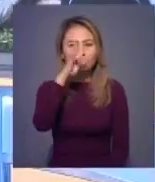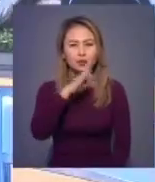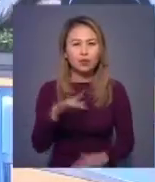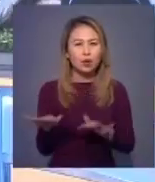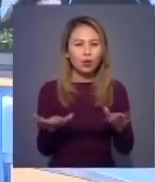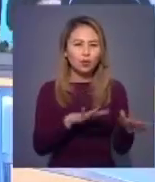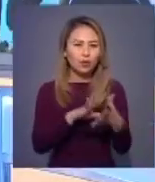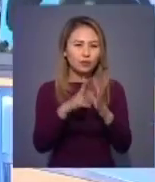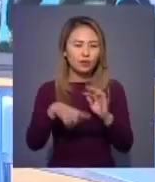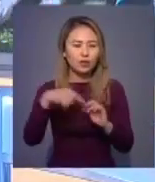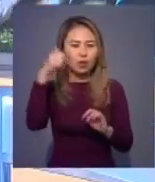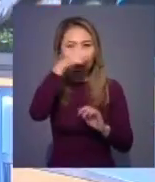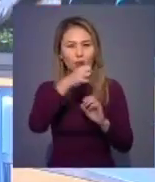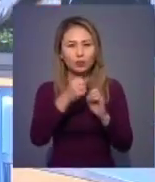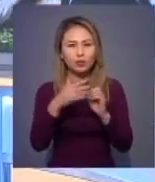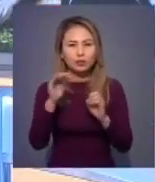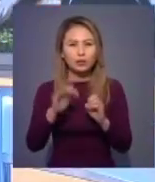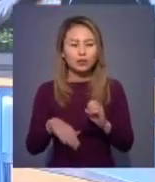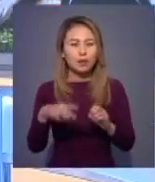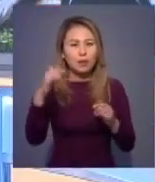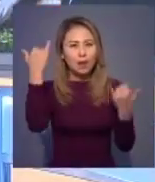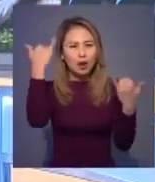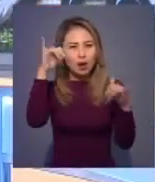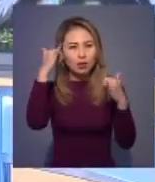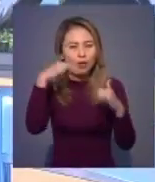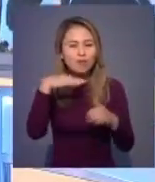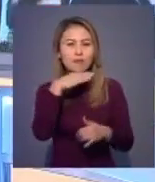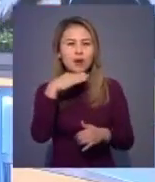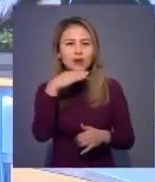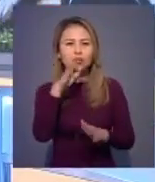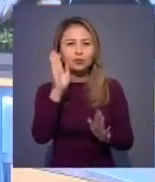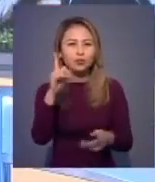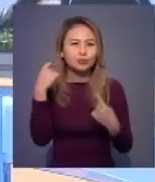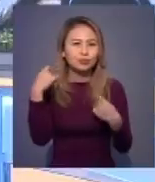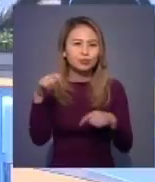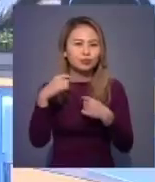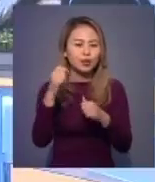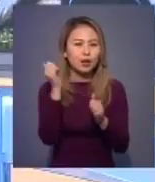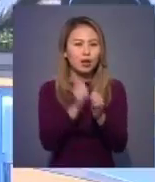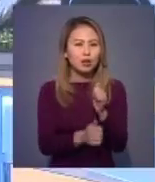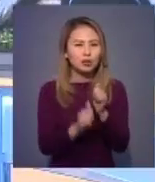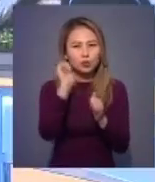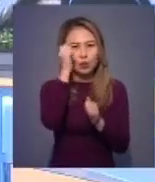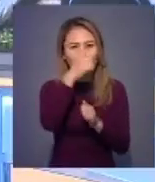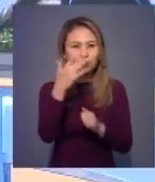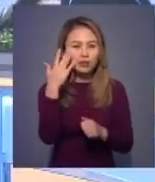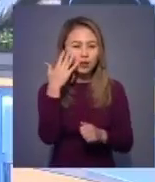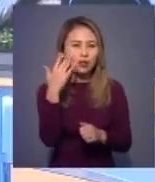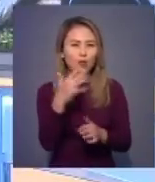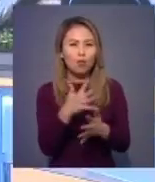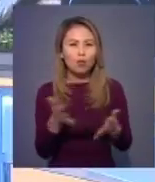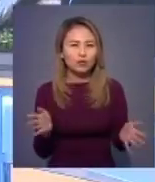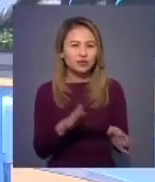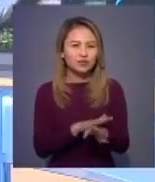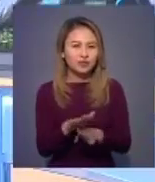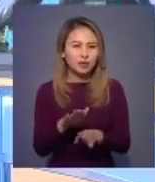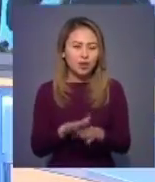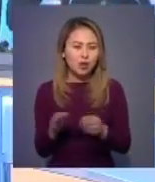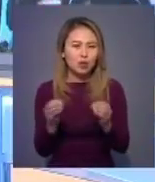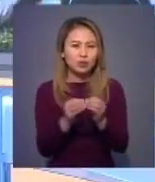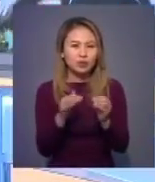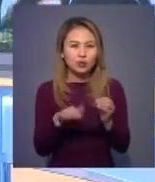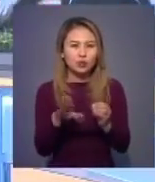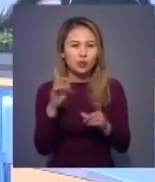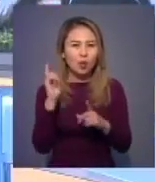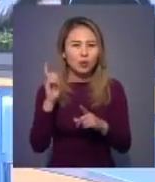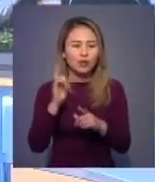Қазақстандық шаруалар биыл 15 мың тонна сиыр етін экспорттайды. Жыл басынан бері межелі міндеттің 3-2 бөлігі жүзеге асыпты. Нақтырақ айтсақ,